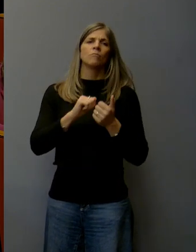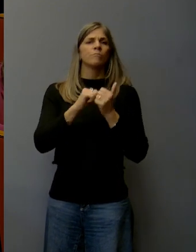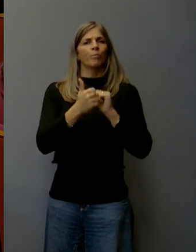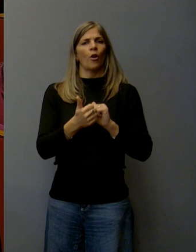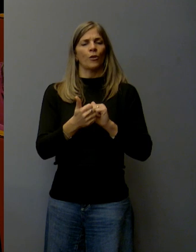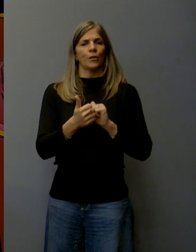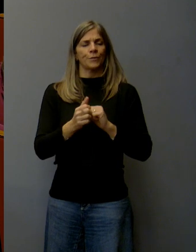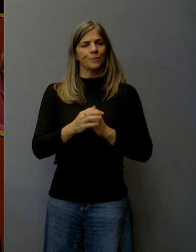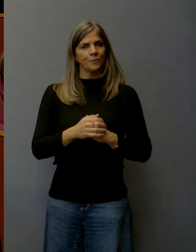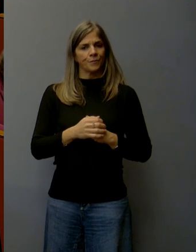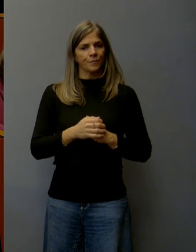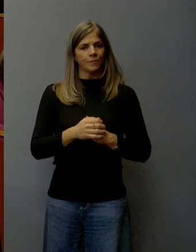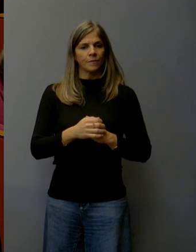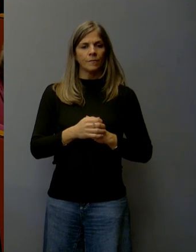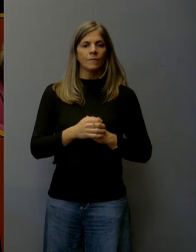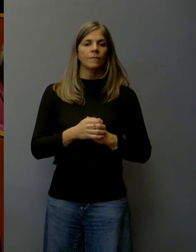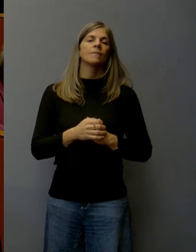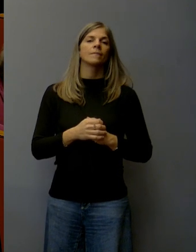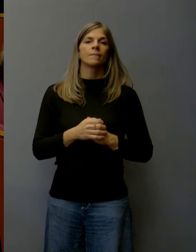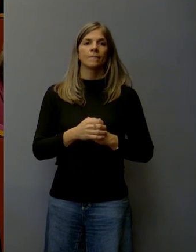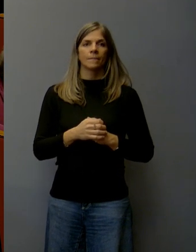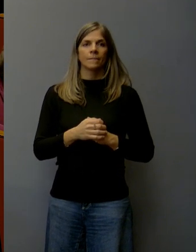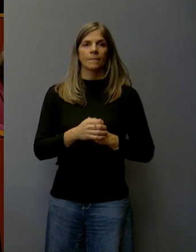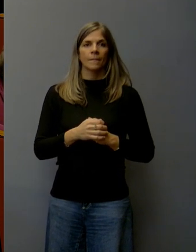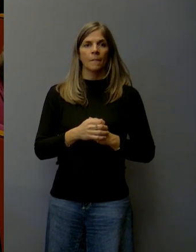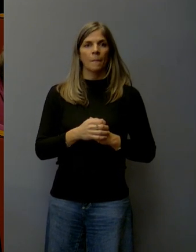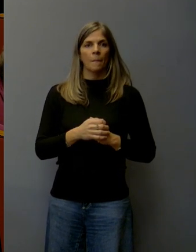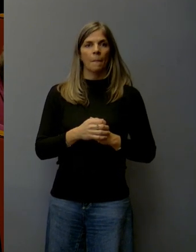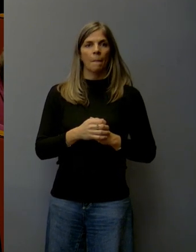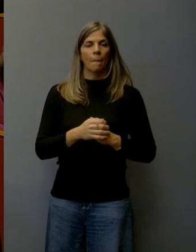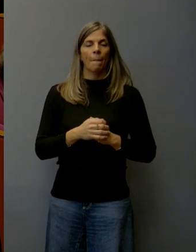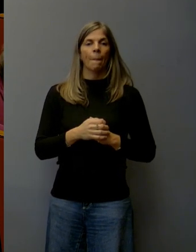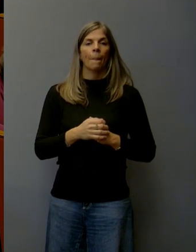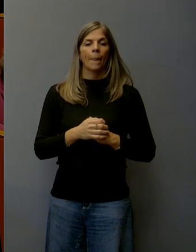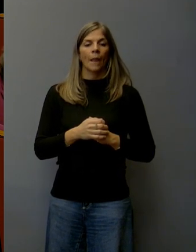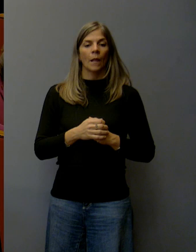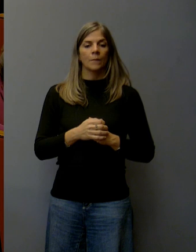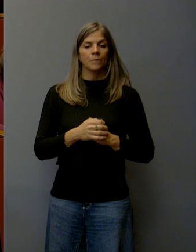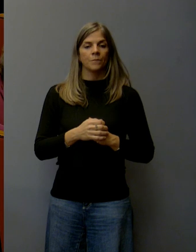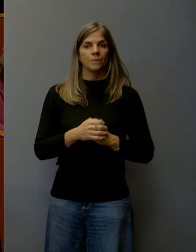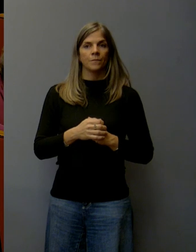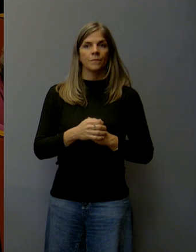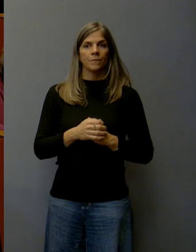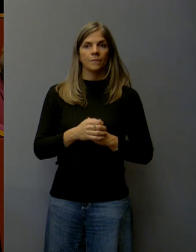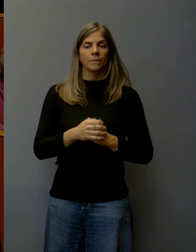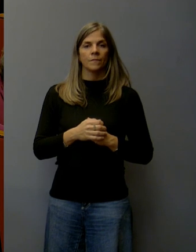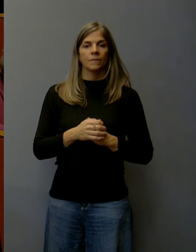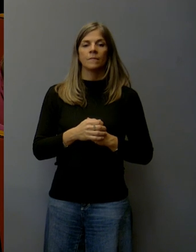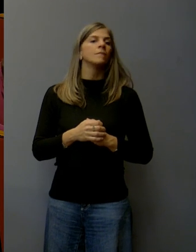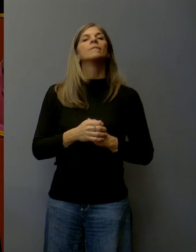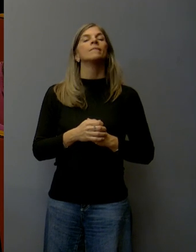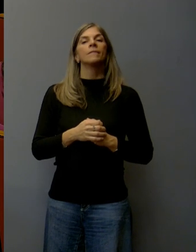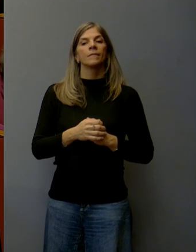ed esclusivamente a livello agonistico e chiaramente come Si sottolinea nel